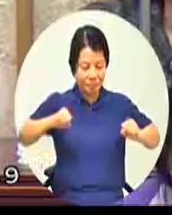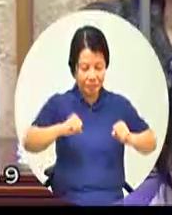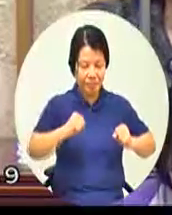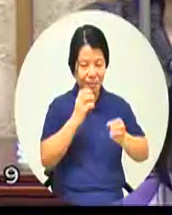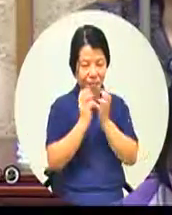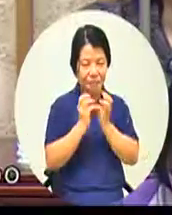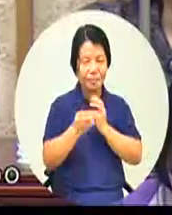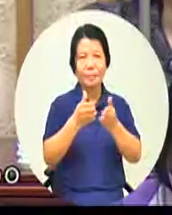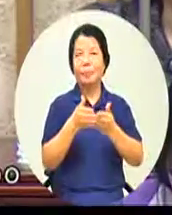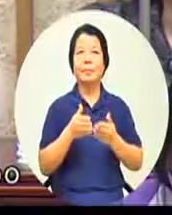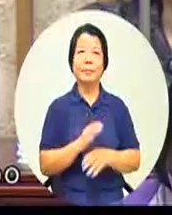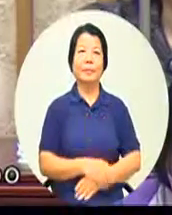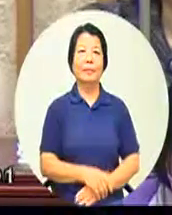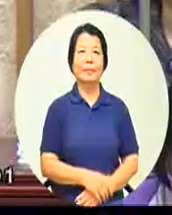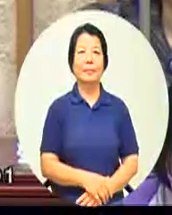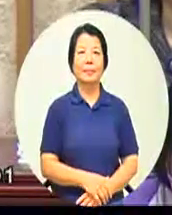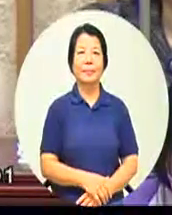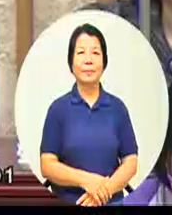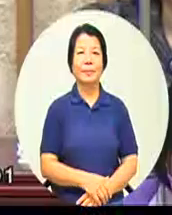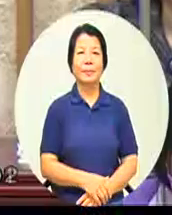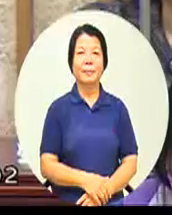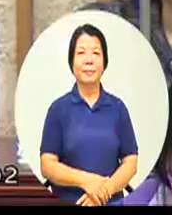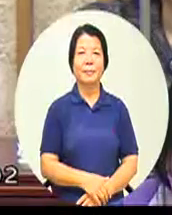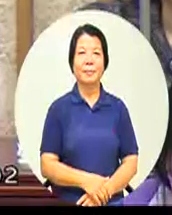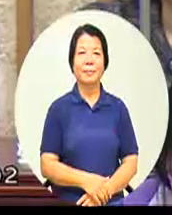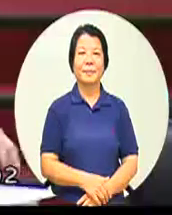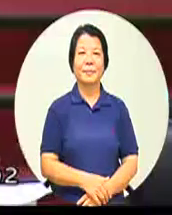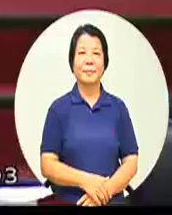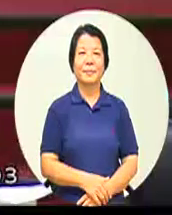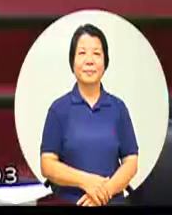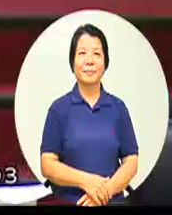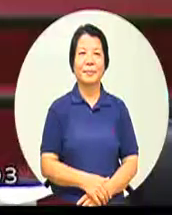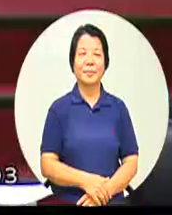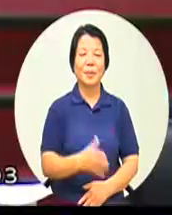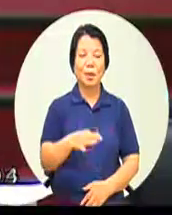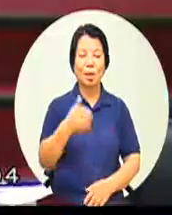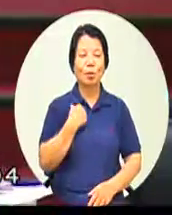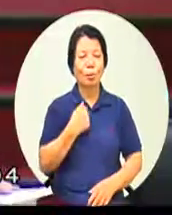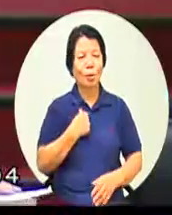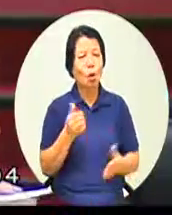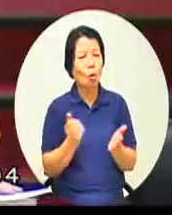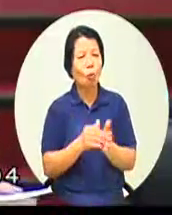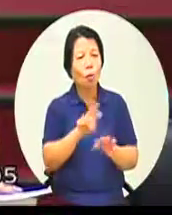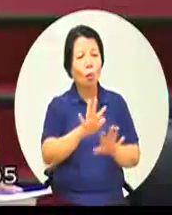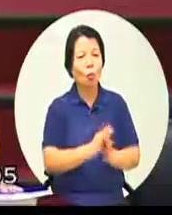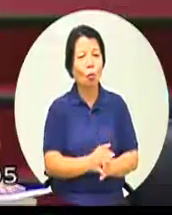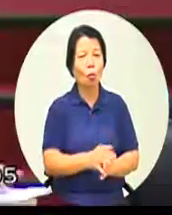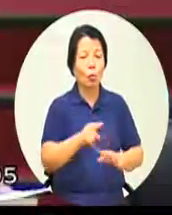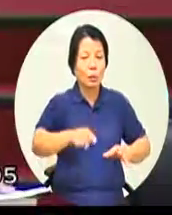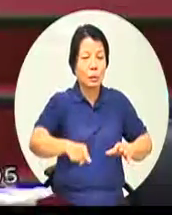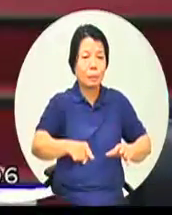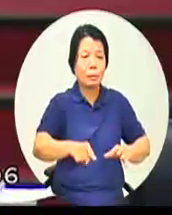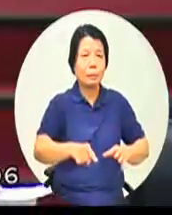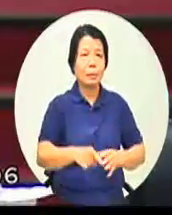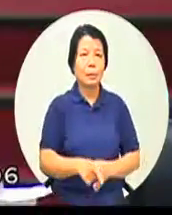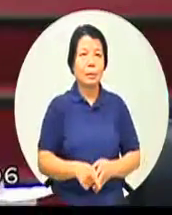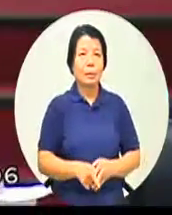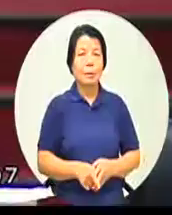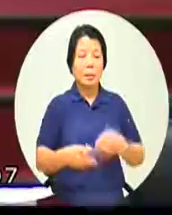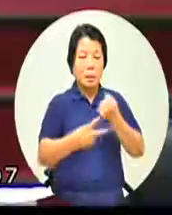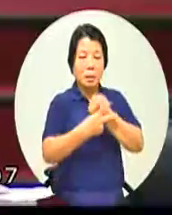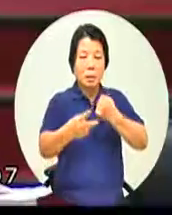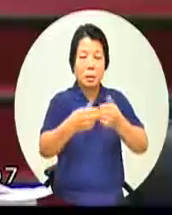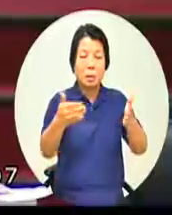整个台湾史的一个发展。 什么鬼啊？都可了解？啊，你了解了，我语文都无做，我一概做了，就要青山